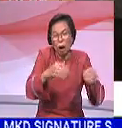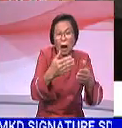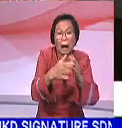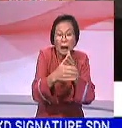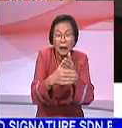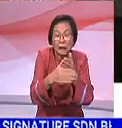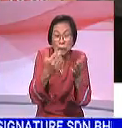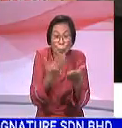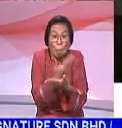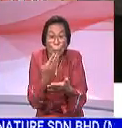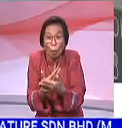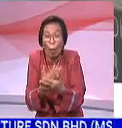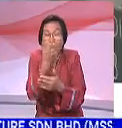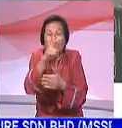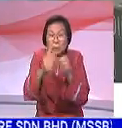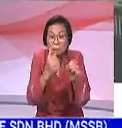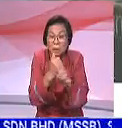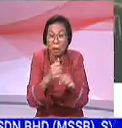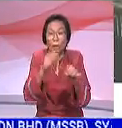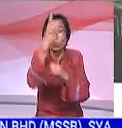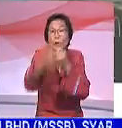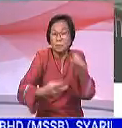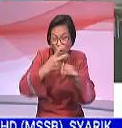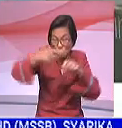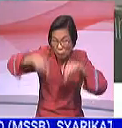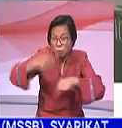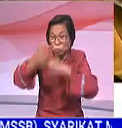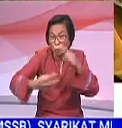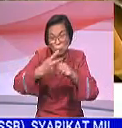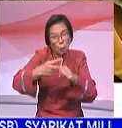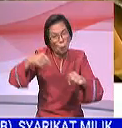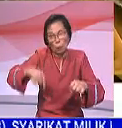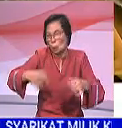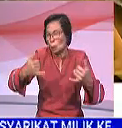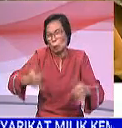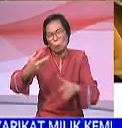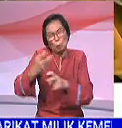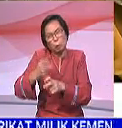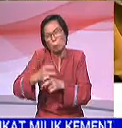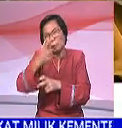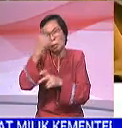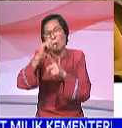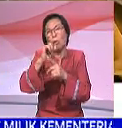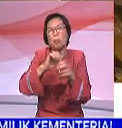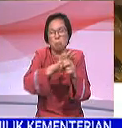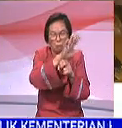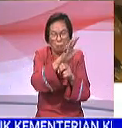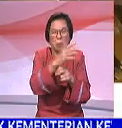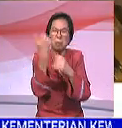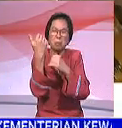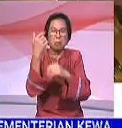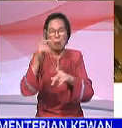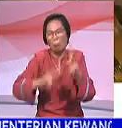selama 13 tahun mengakui tempo dua tahun ini amat mencabar disebabkan situasi semase yang